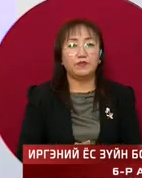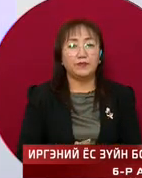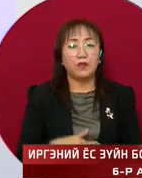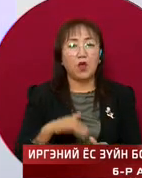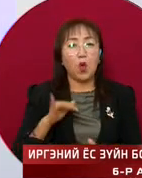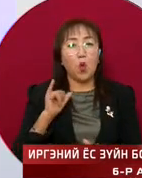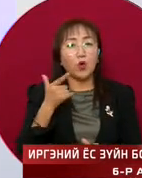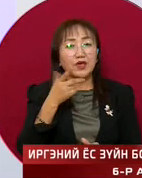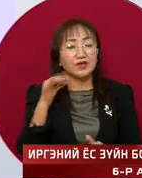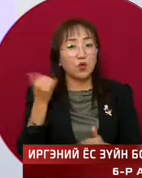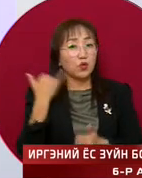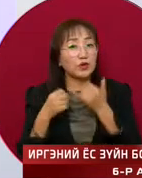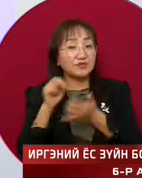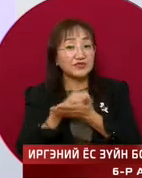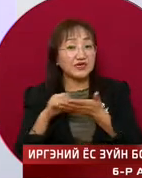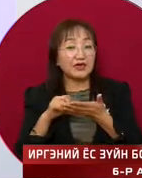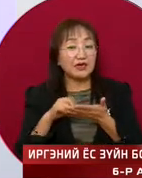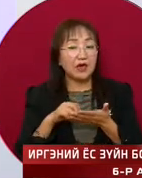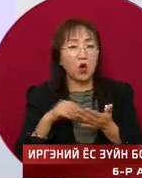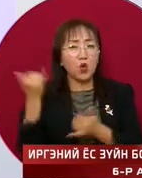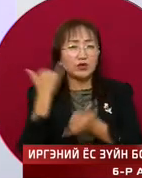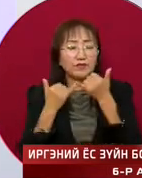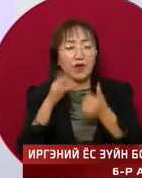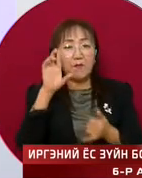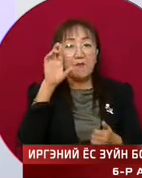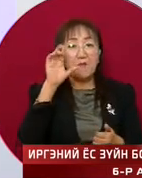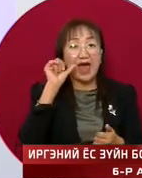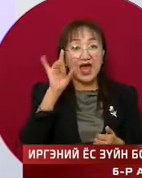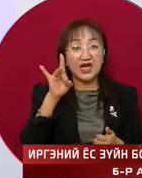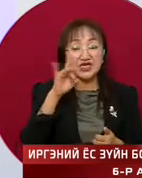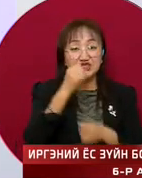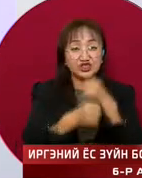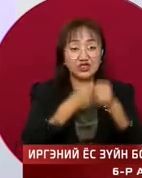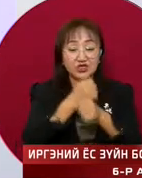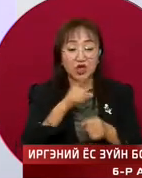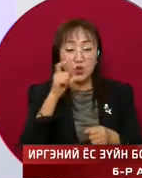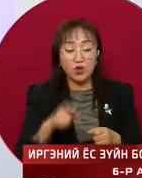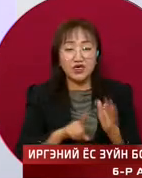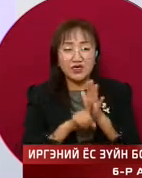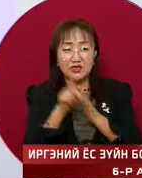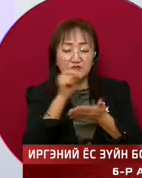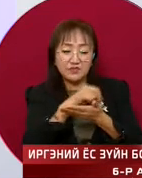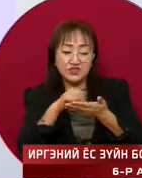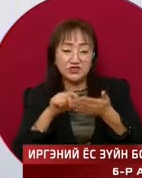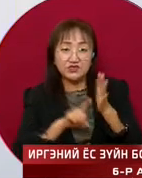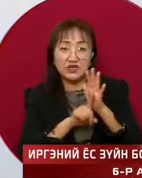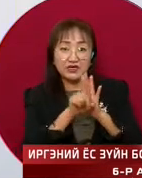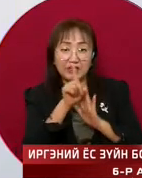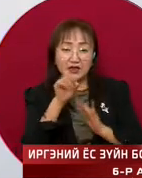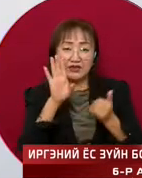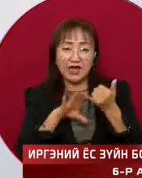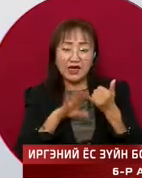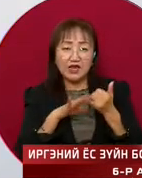угийн бичгийг тухайн удмын бар жилтэй хүн эхэлж хөтлөн тэр удам угсаантаа хамгийн нэр